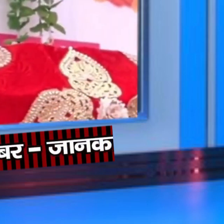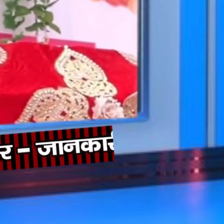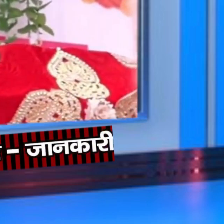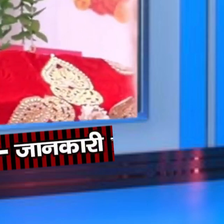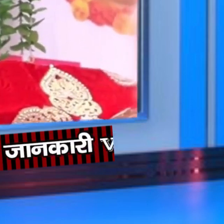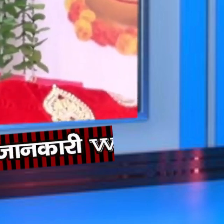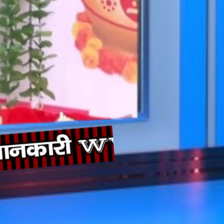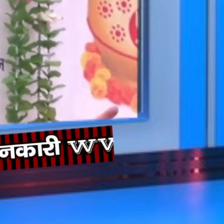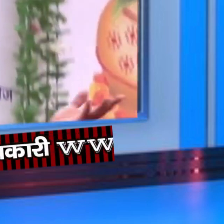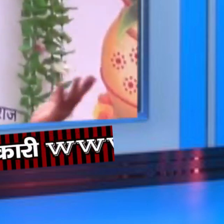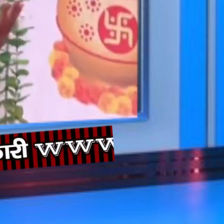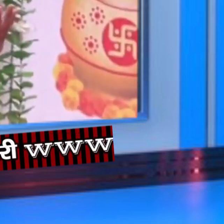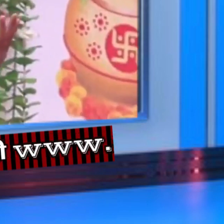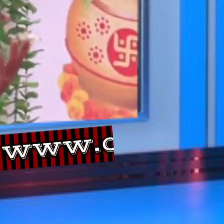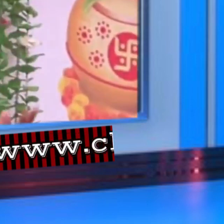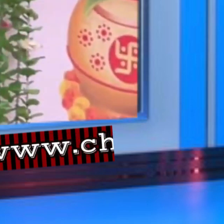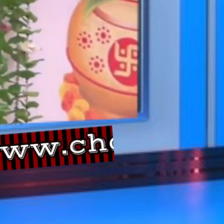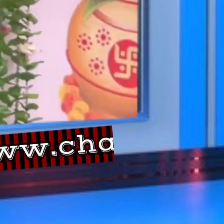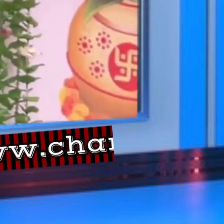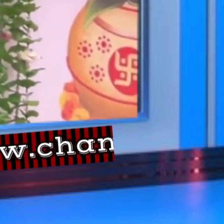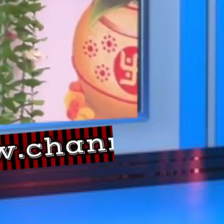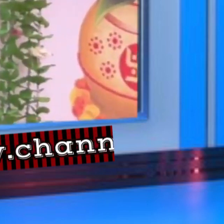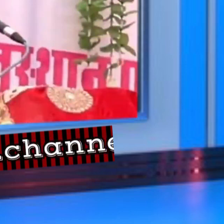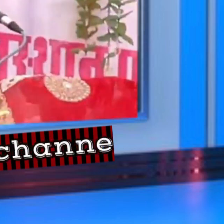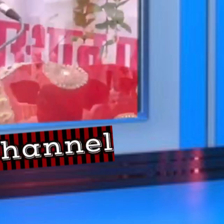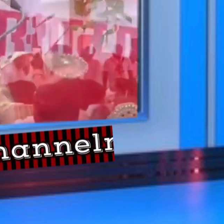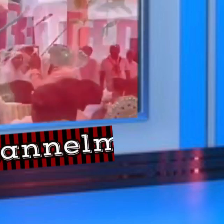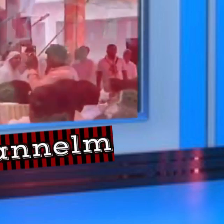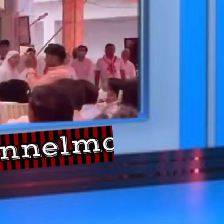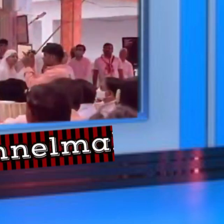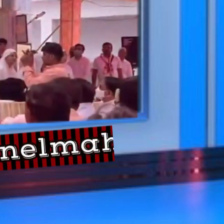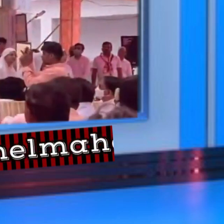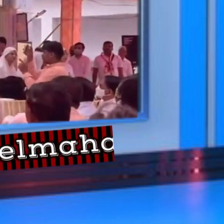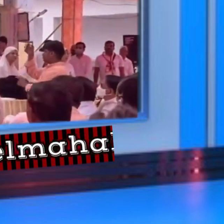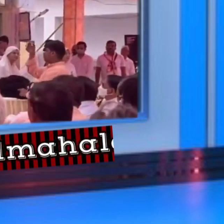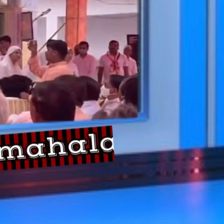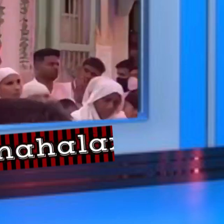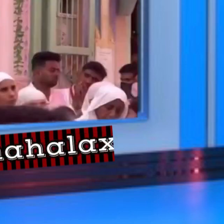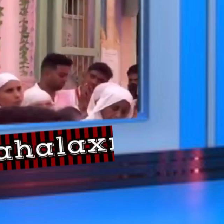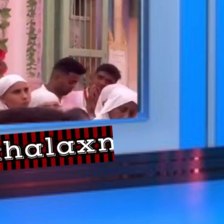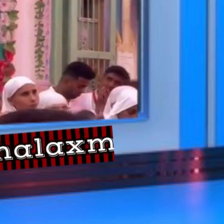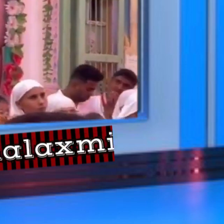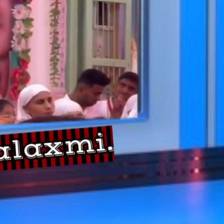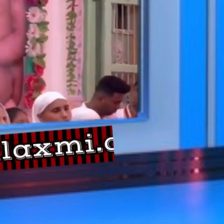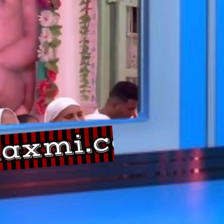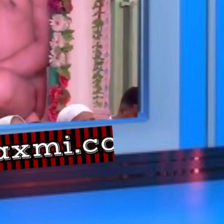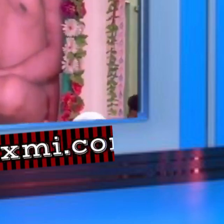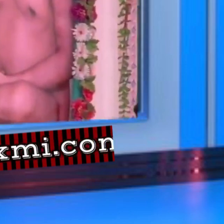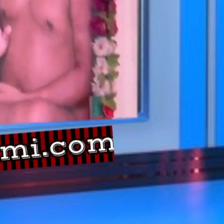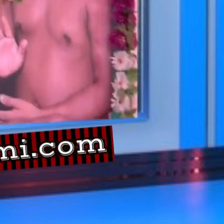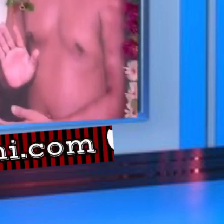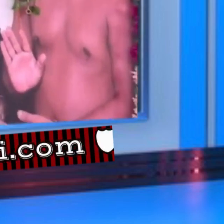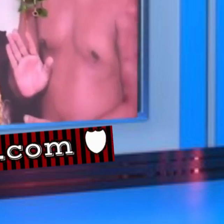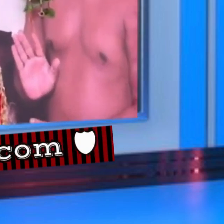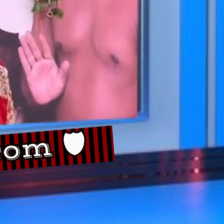जो छू जाए वो सोना बन जाए, सोना सोना। अंधेश्वर वालों ने बिल्कुल ऐसा किया और